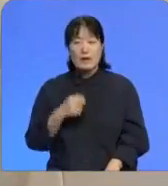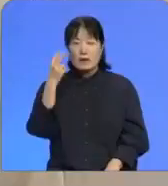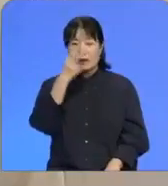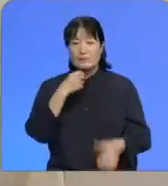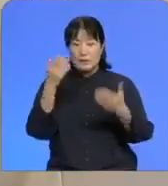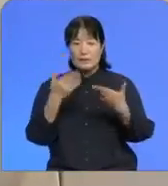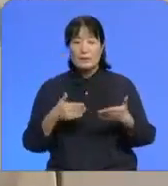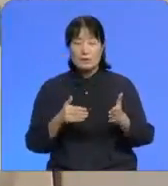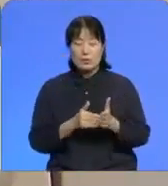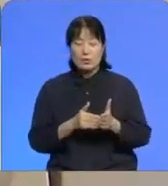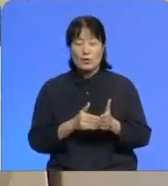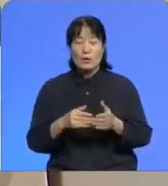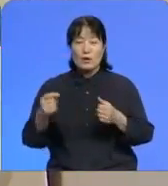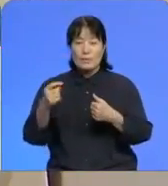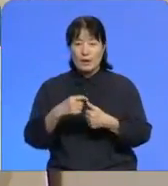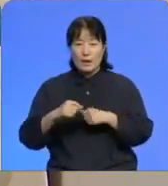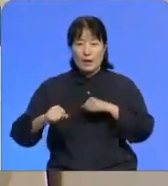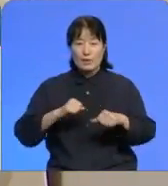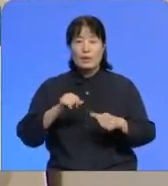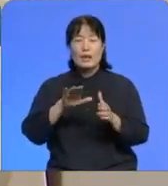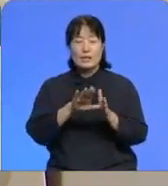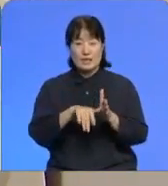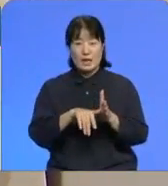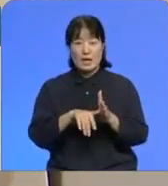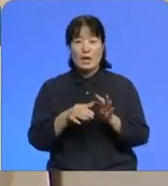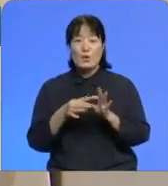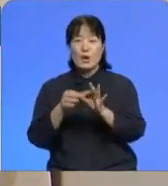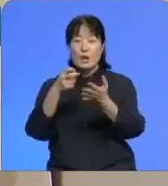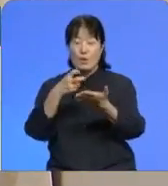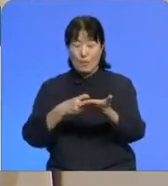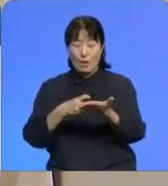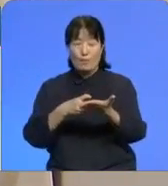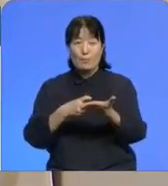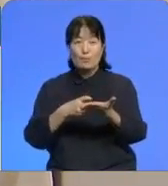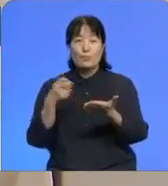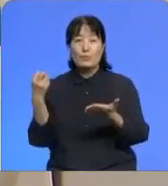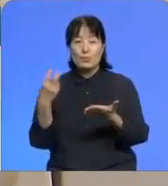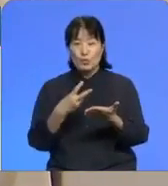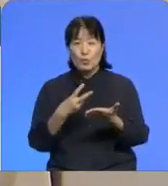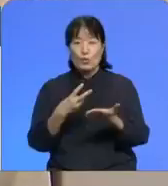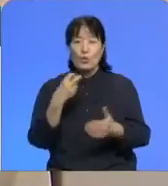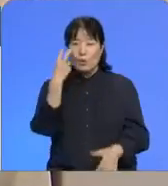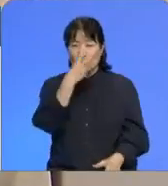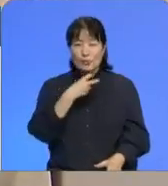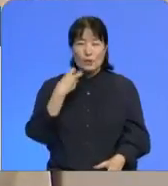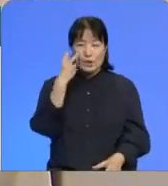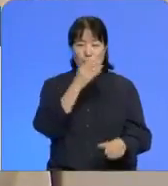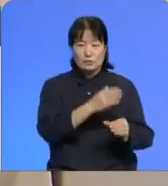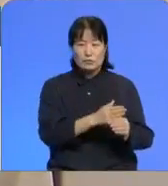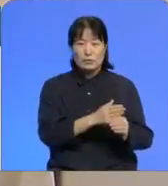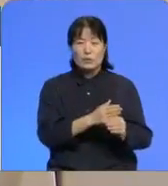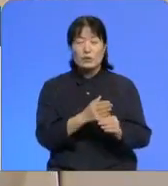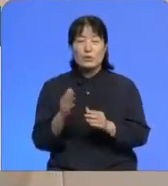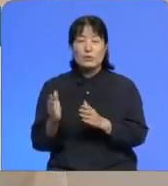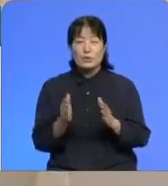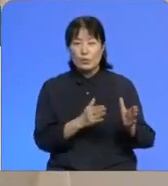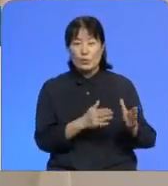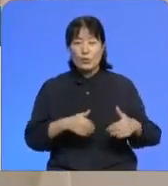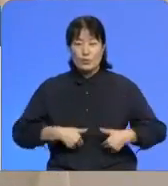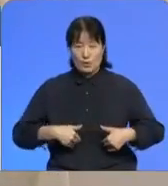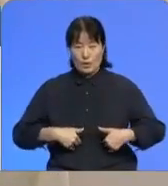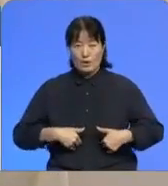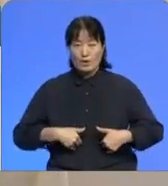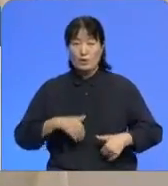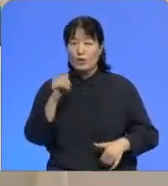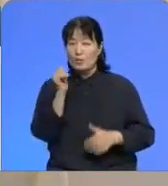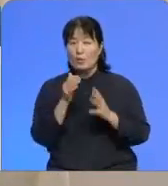대한 그 조치를 함에 있어서도 그 관련 법령이라든지 이런 부분들을 이제 검토를 하는 그런 부분들이 좀 필요했습니다.